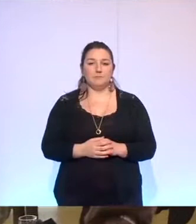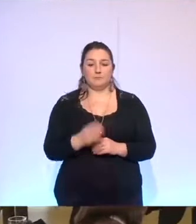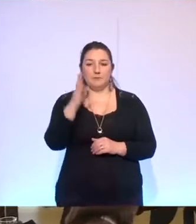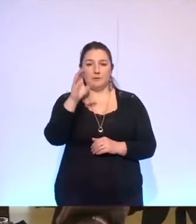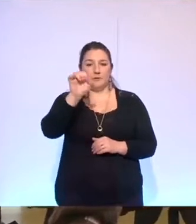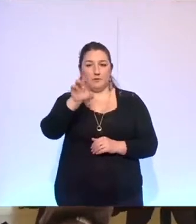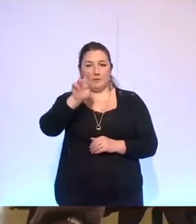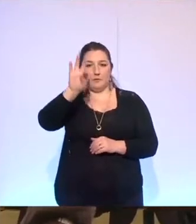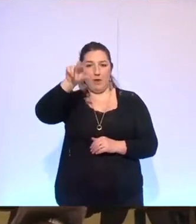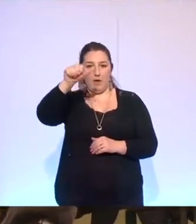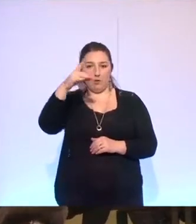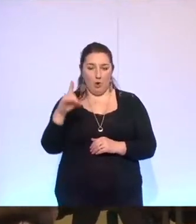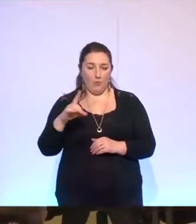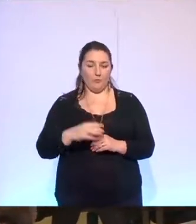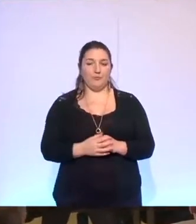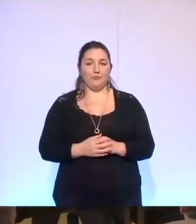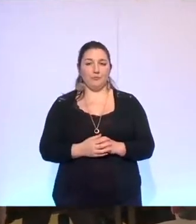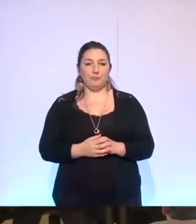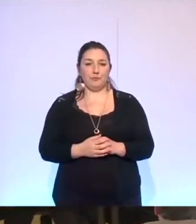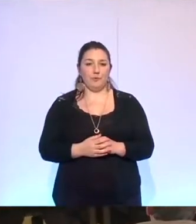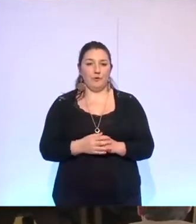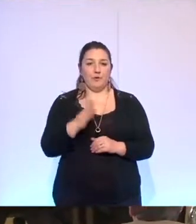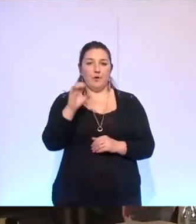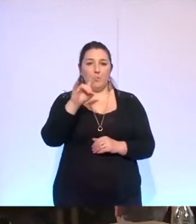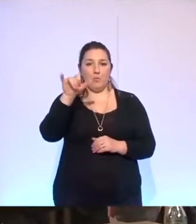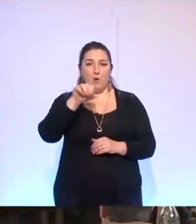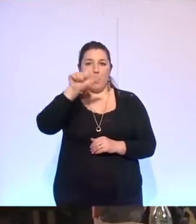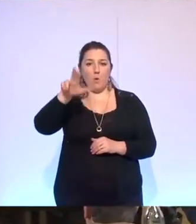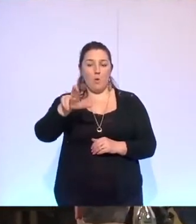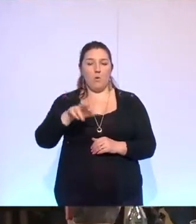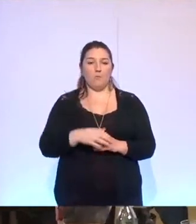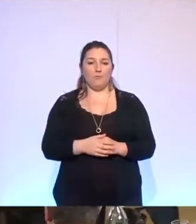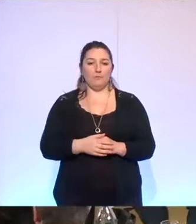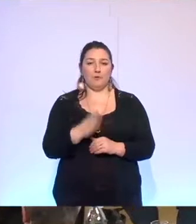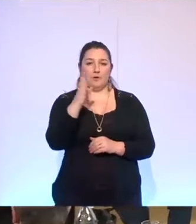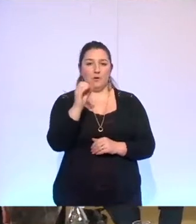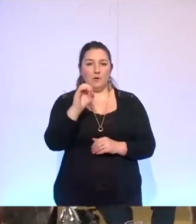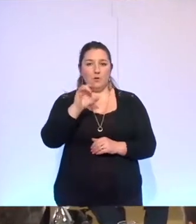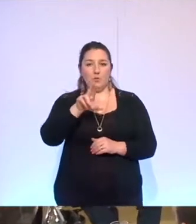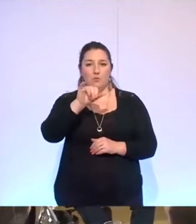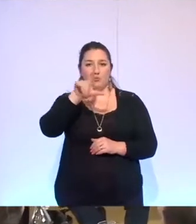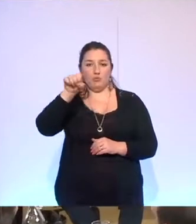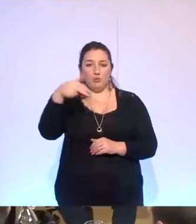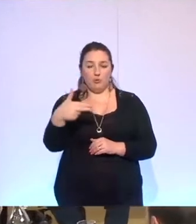Bertrand Olivier. Boileau Marivonne. Bouillon Marie-Madeleine.